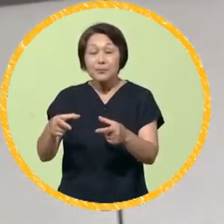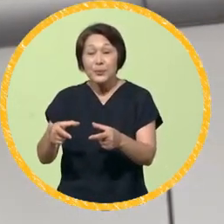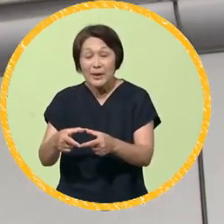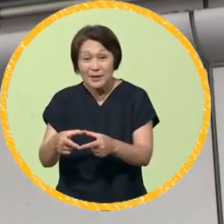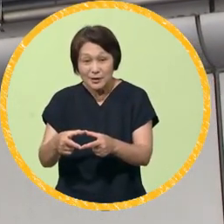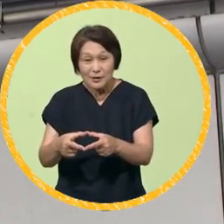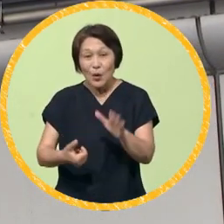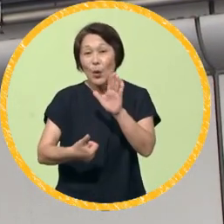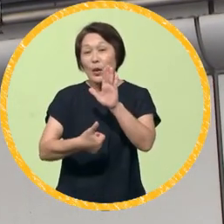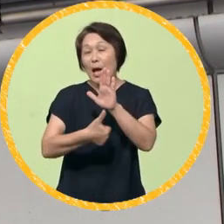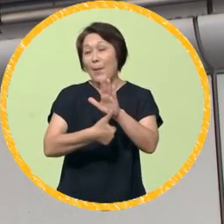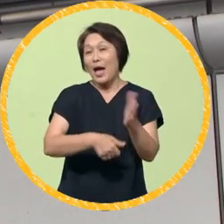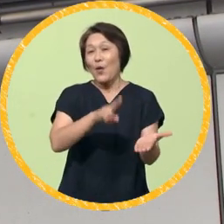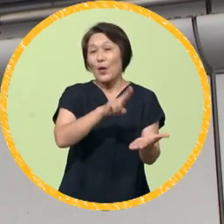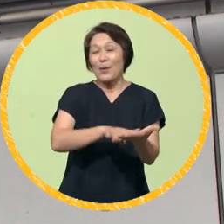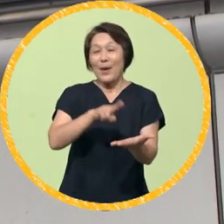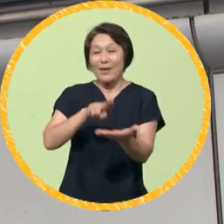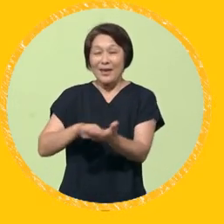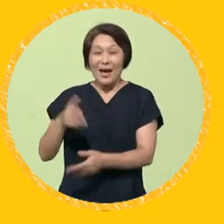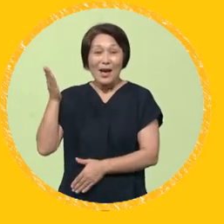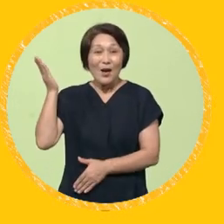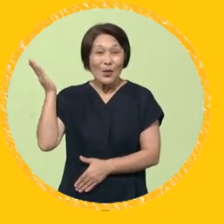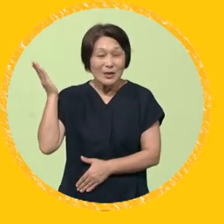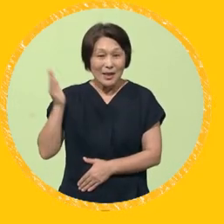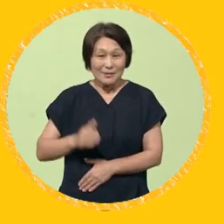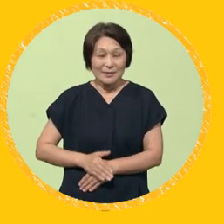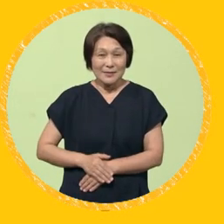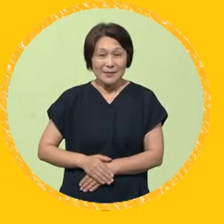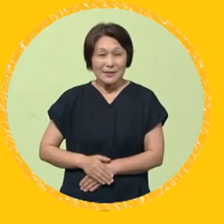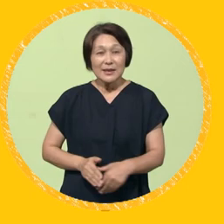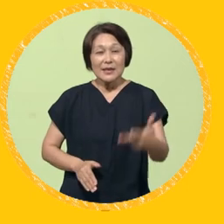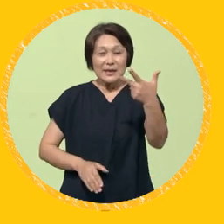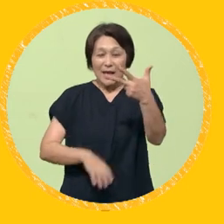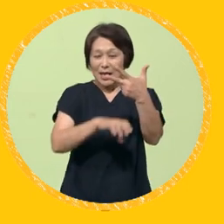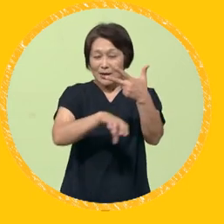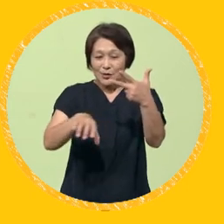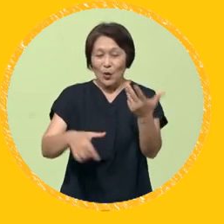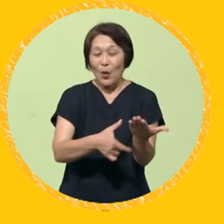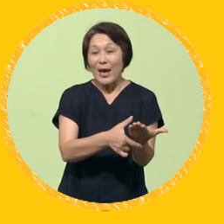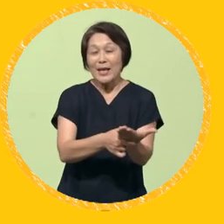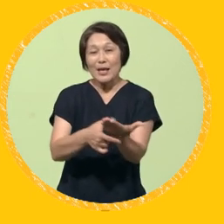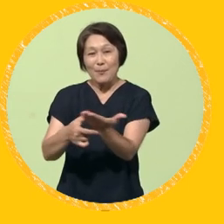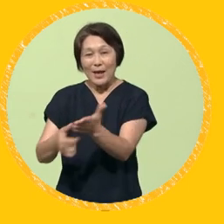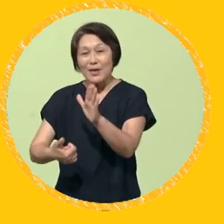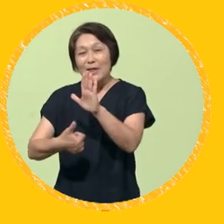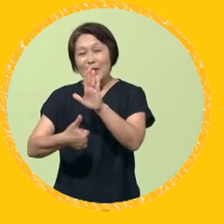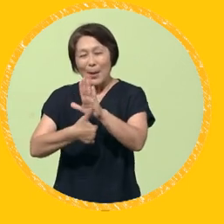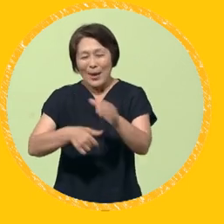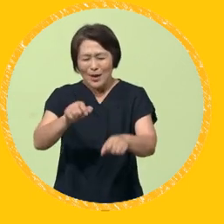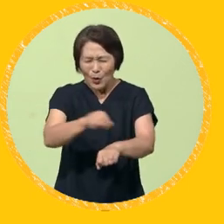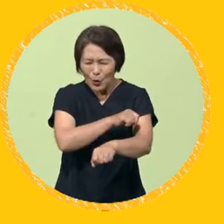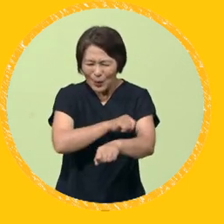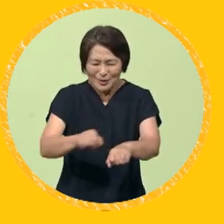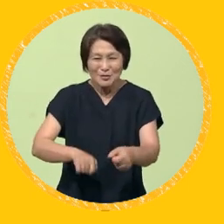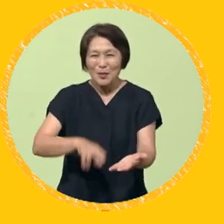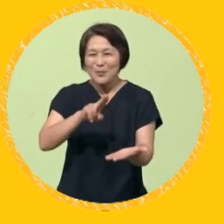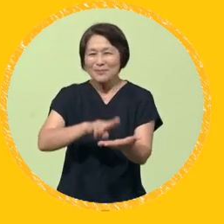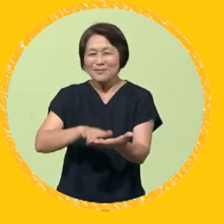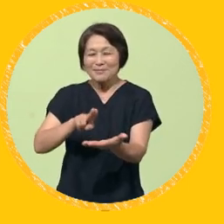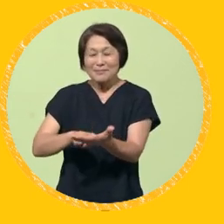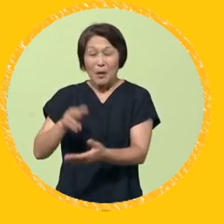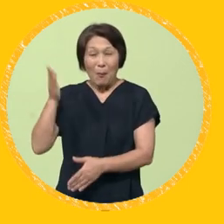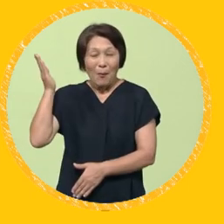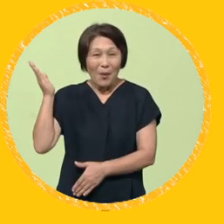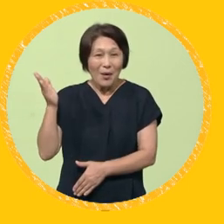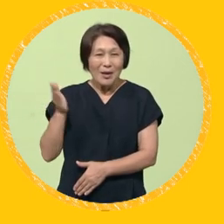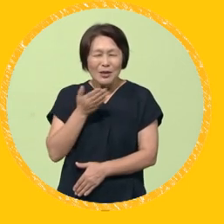板、横スタンピード中央駅を含め7駅がオリジナルの駅名になっています。ちょっとクスってしちゃい